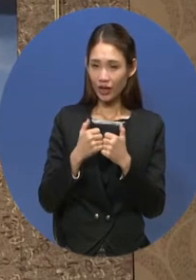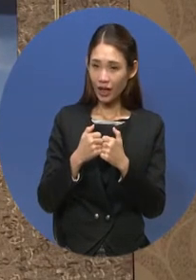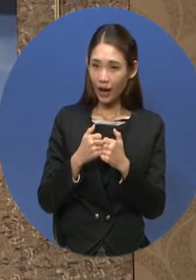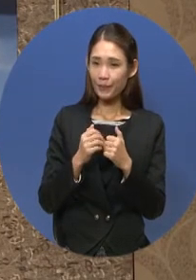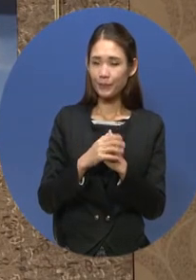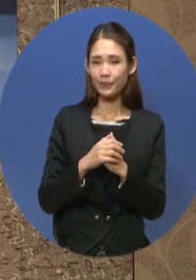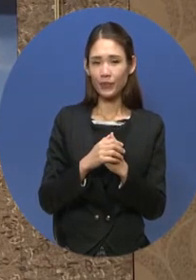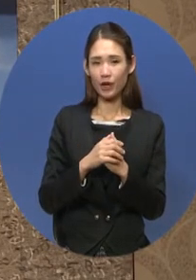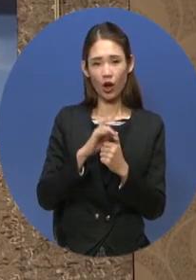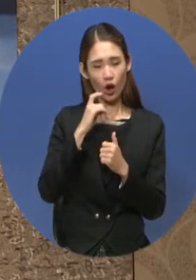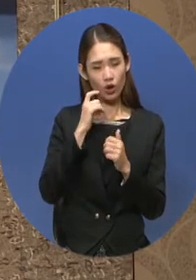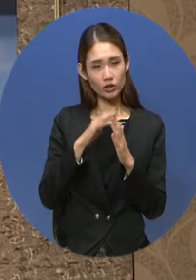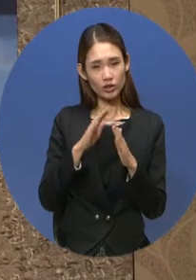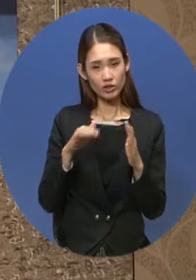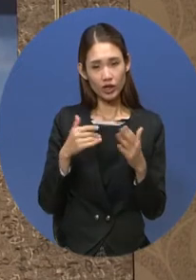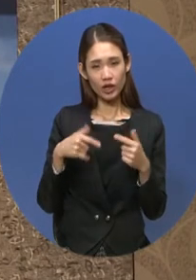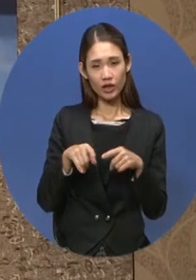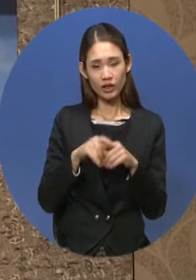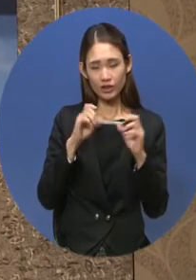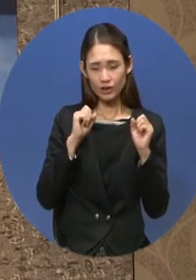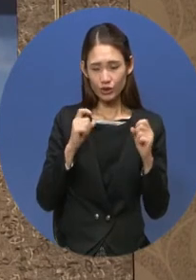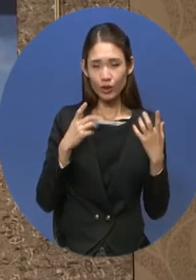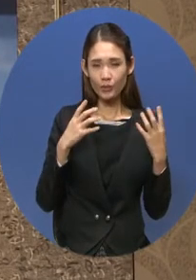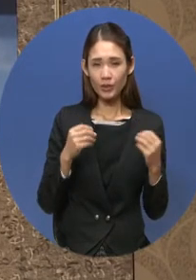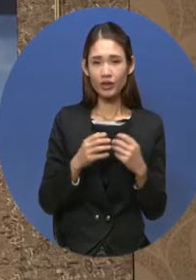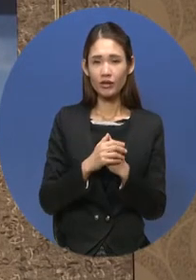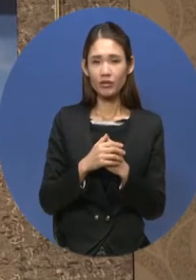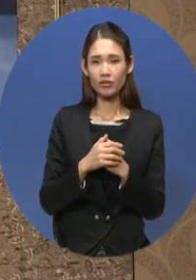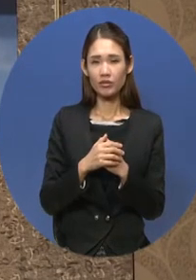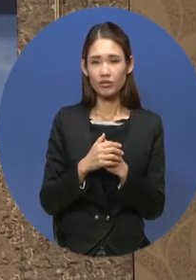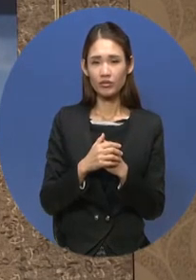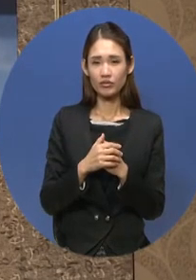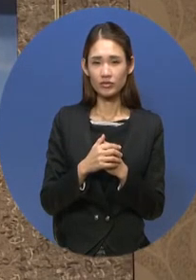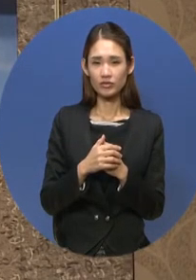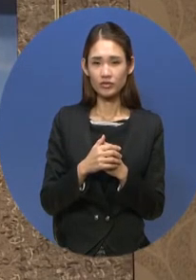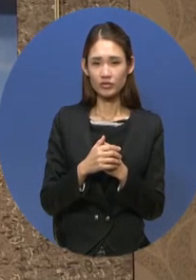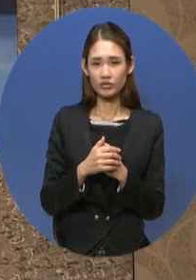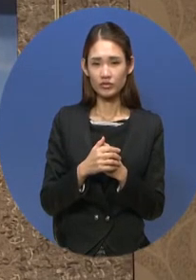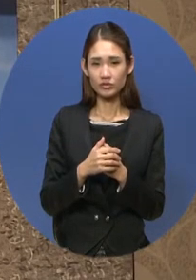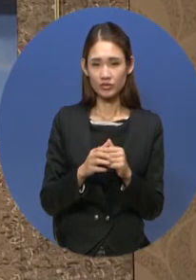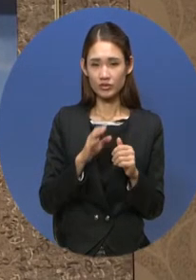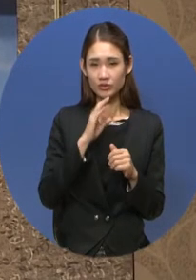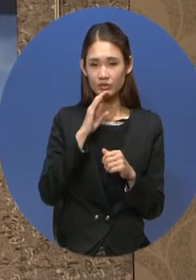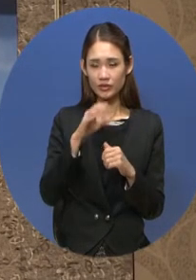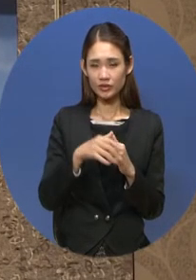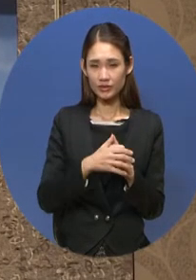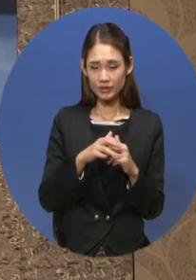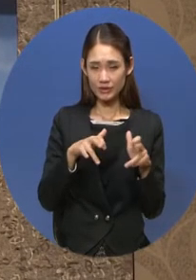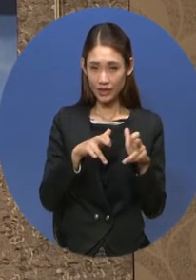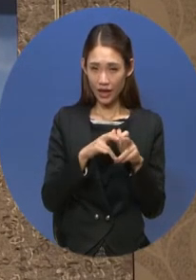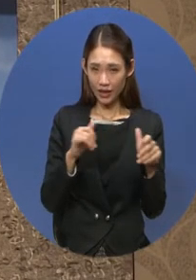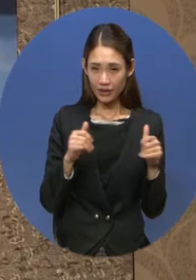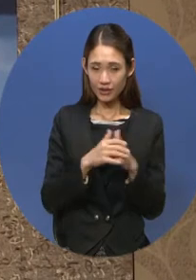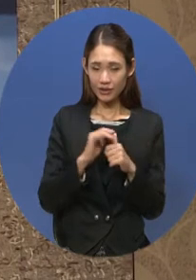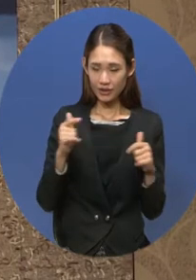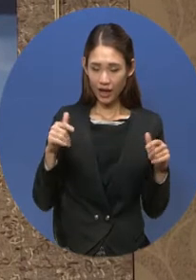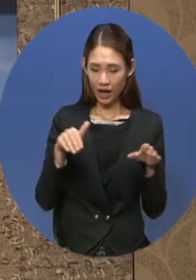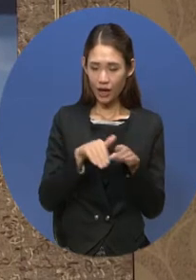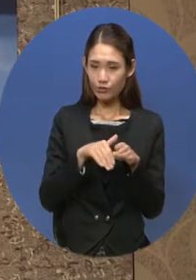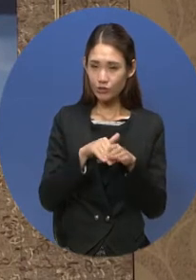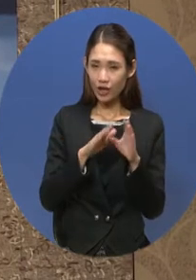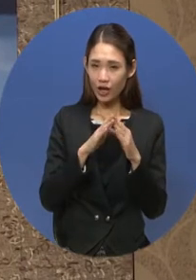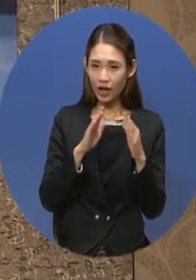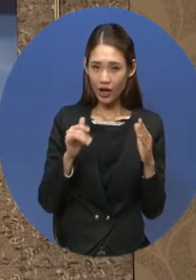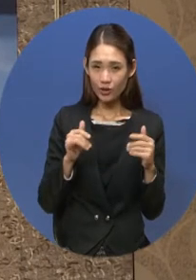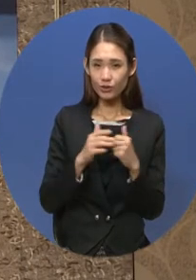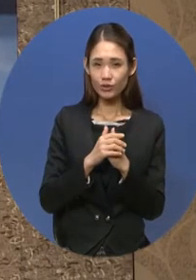그 어려운 이웃들과 함께하는 기회가 많았습니다. 예. 그래서 현장에서 장애인이라든가 그